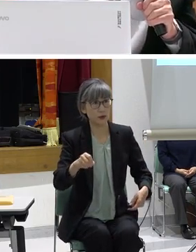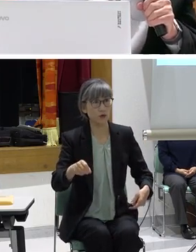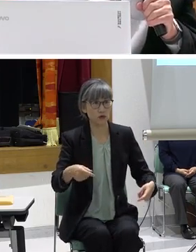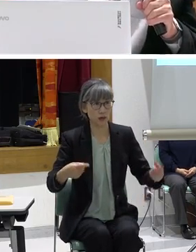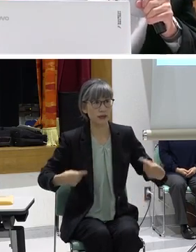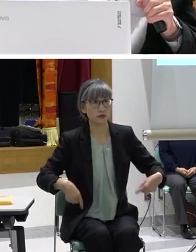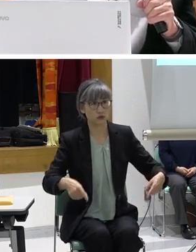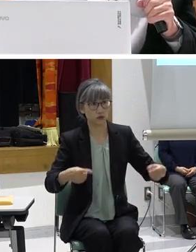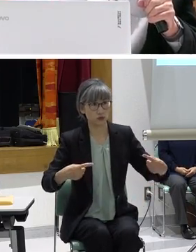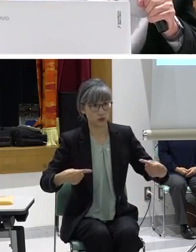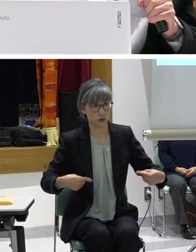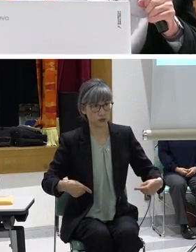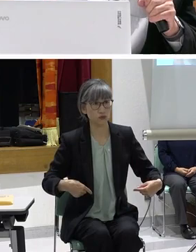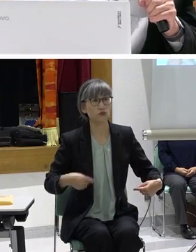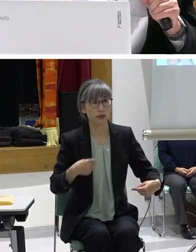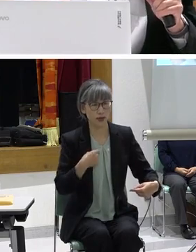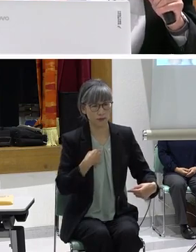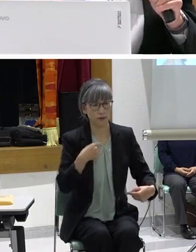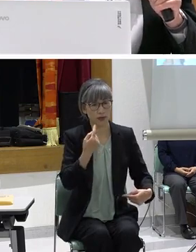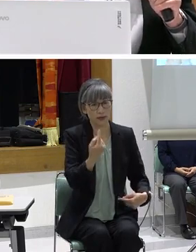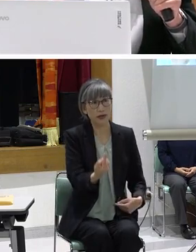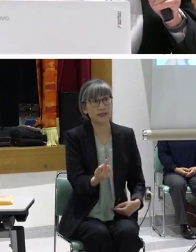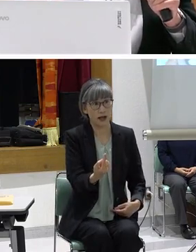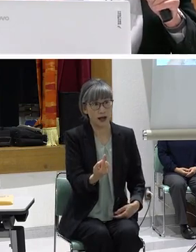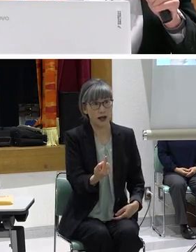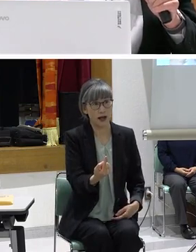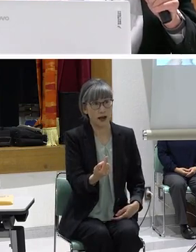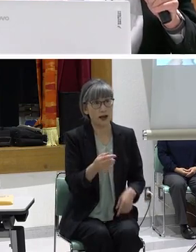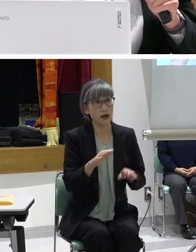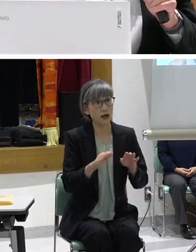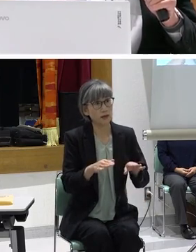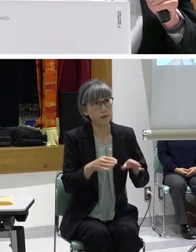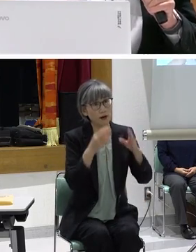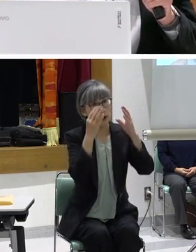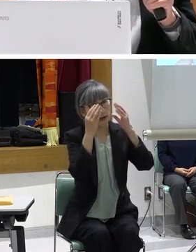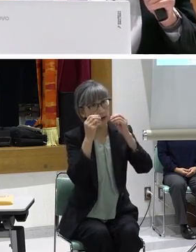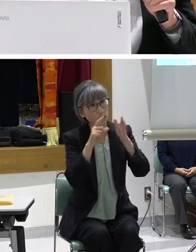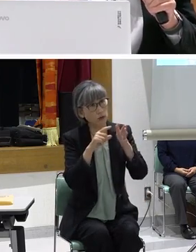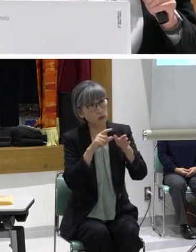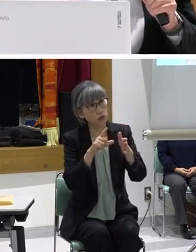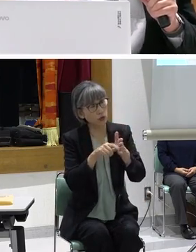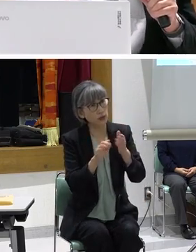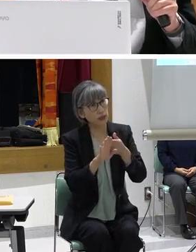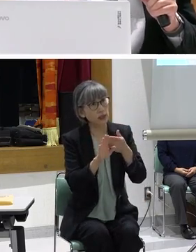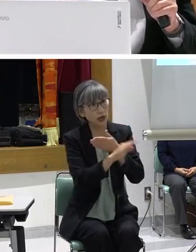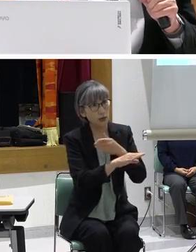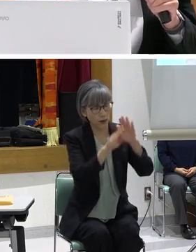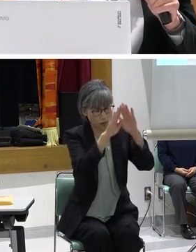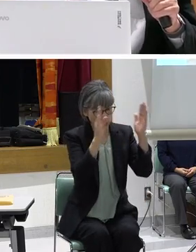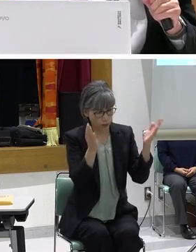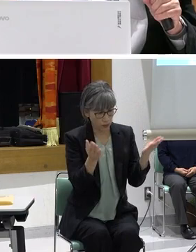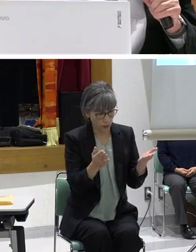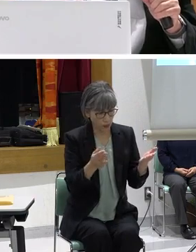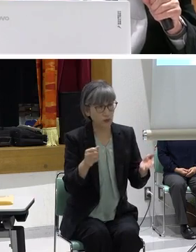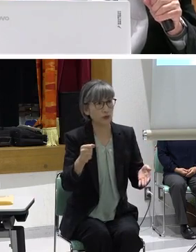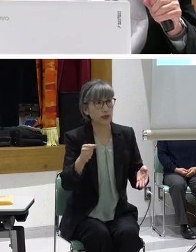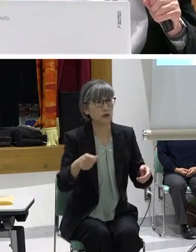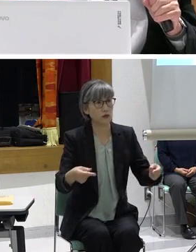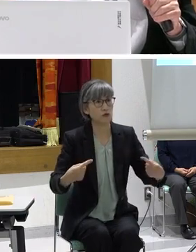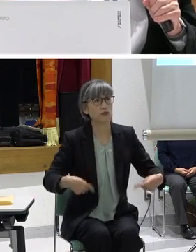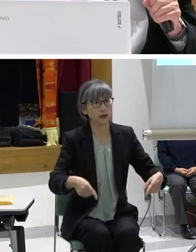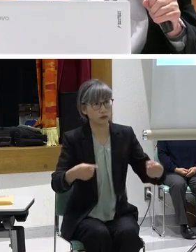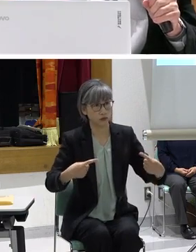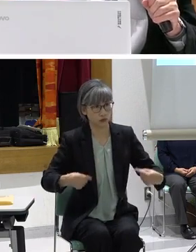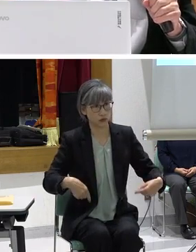ていますが、もう今は寝る時以外はだいたいこの電動車椅子で、生活してる。1日だ